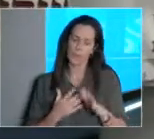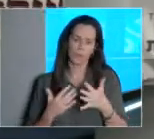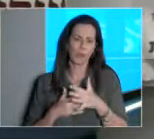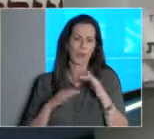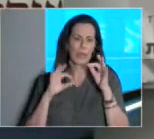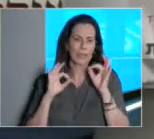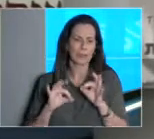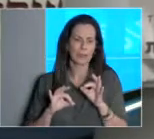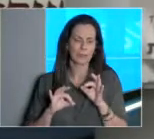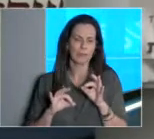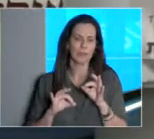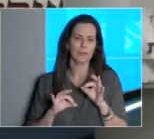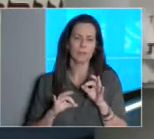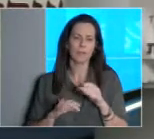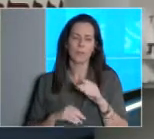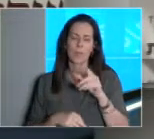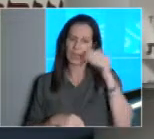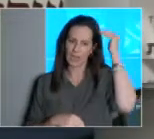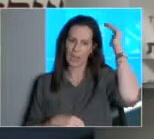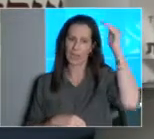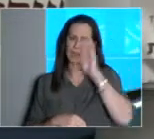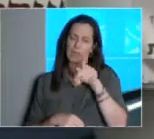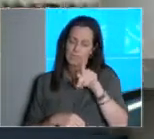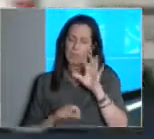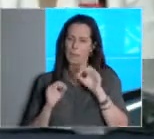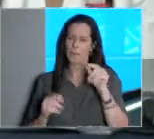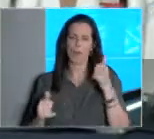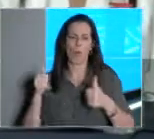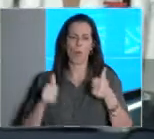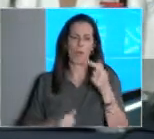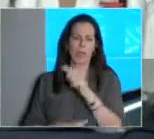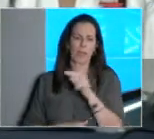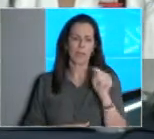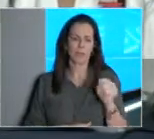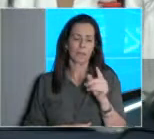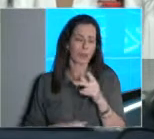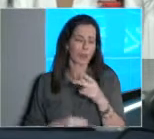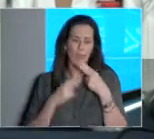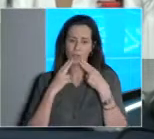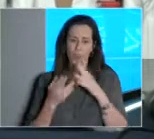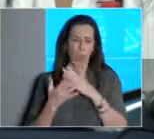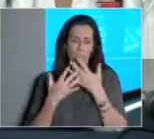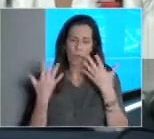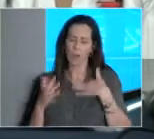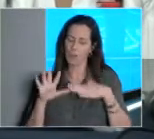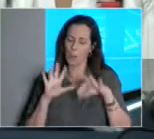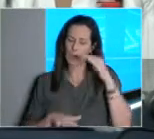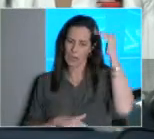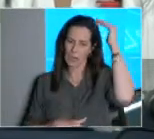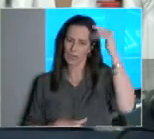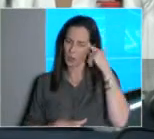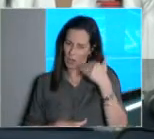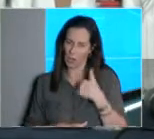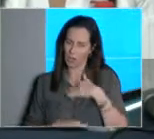המבחן האמיתי והבחירות הם בין בני גנץ לבנימין נתניהו, ובעיניי התשובה היא ברורה, אני בוחרת בבני גנץ, אתה יודע,